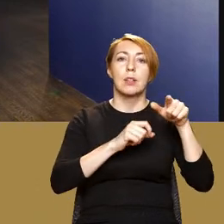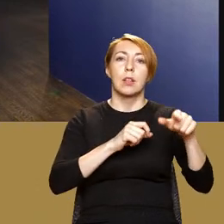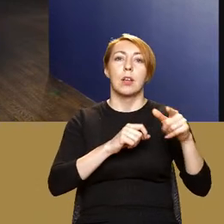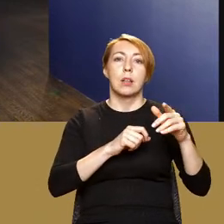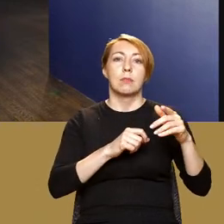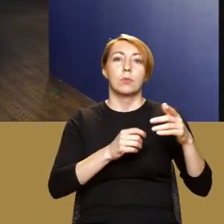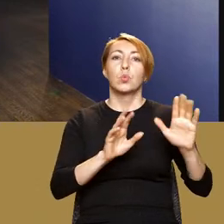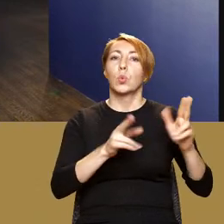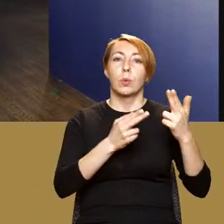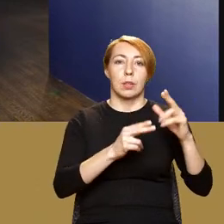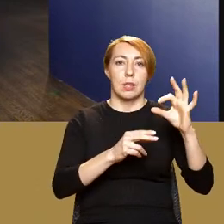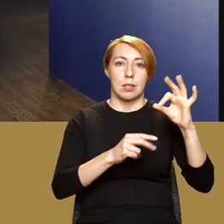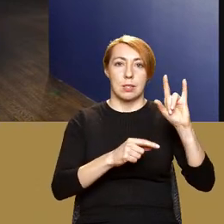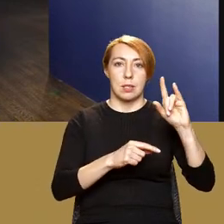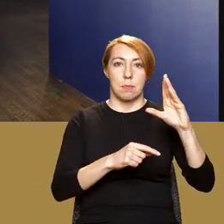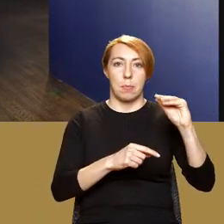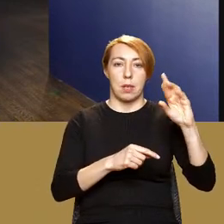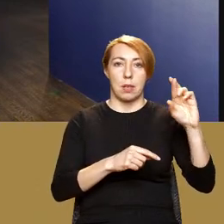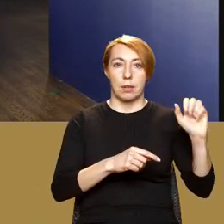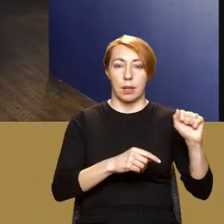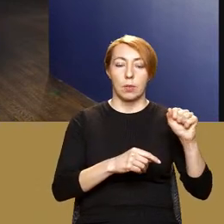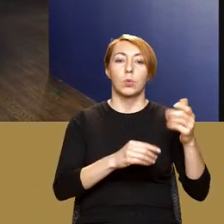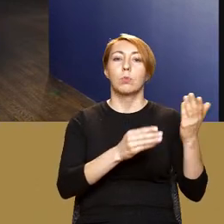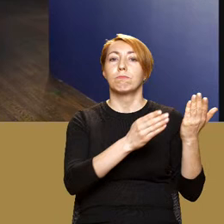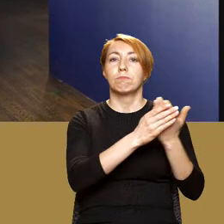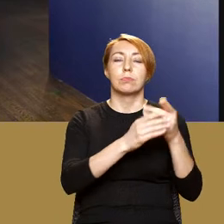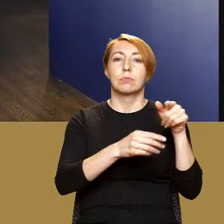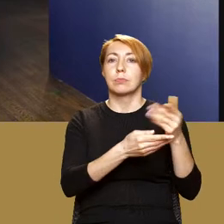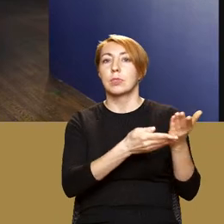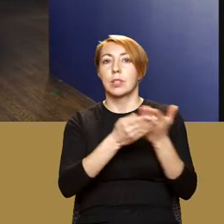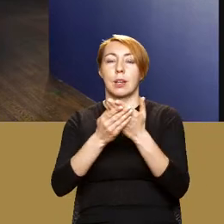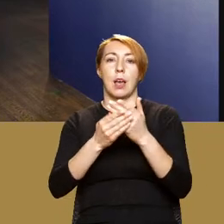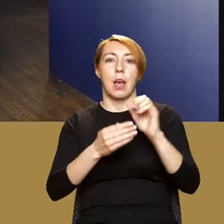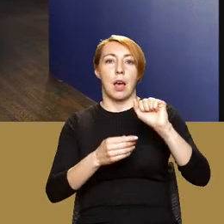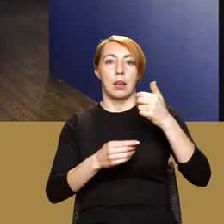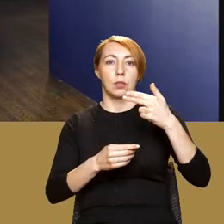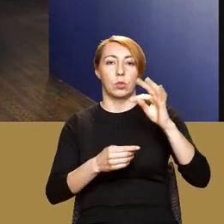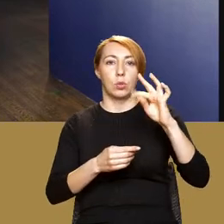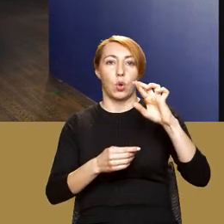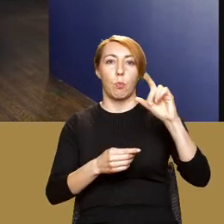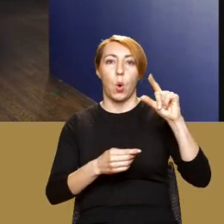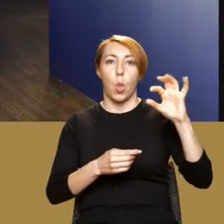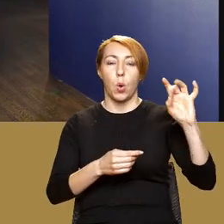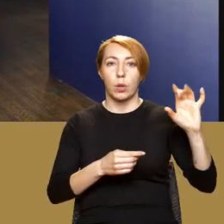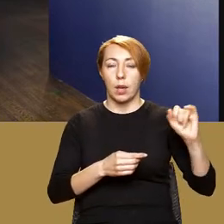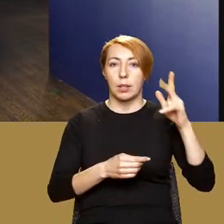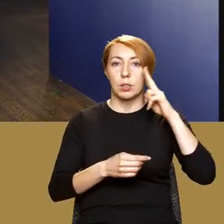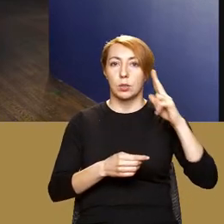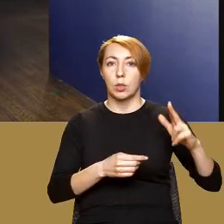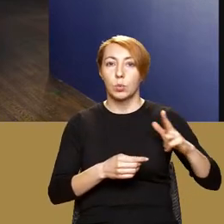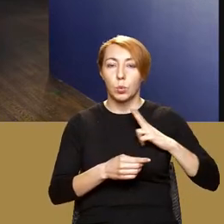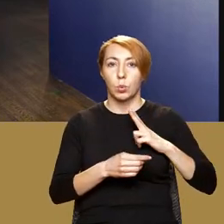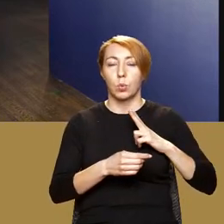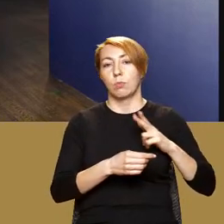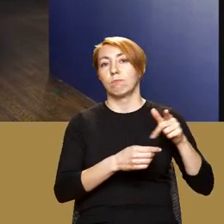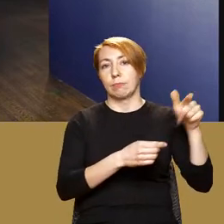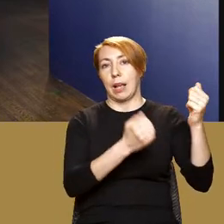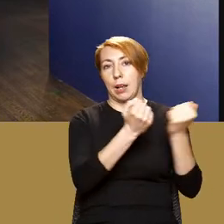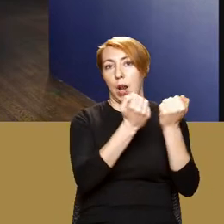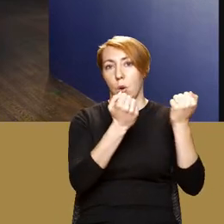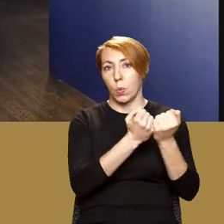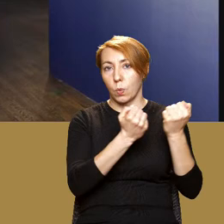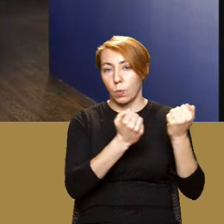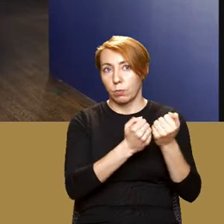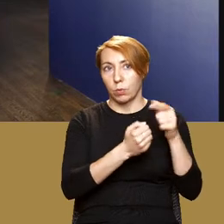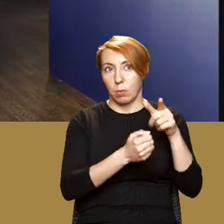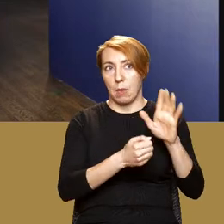Bronisława Piłsudskiego, która jest w Zakładzie Antropologii Instytutu Zoologii i Badań Biometrycznych Uniwersytetu Jagiellońskiego i liczy